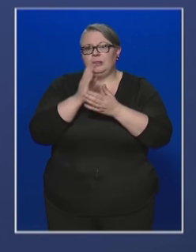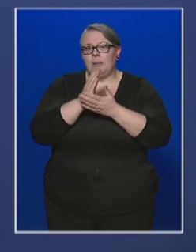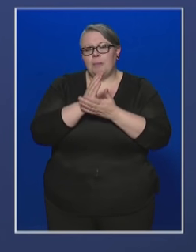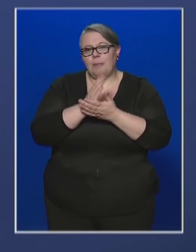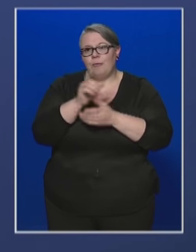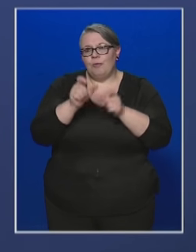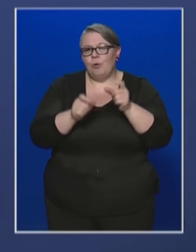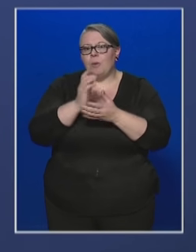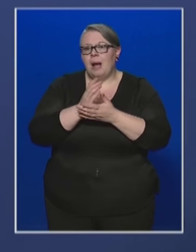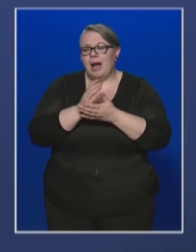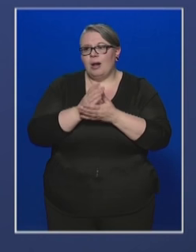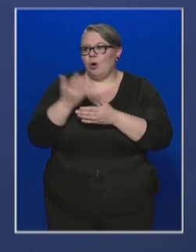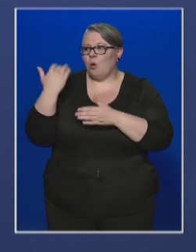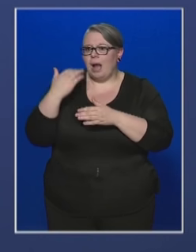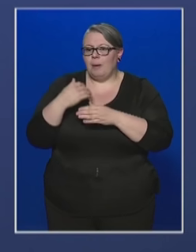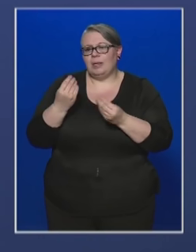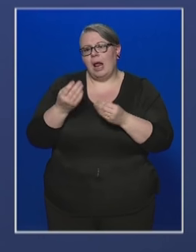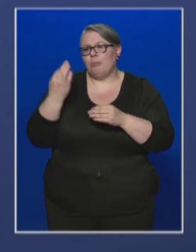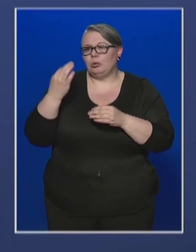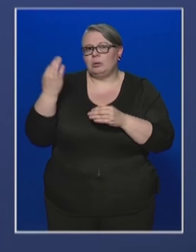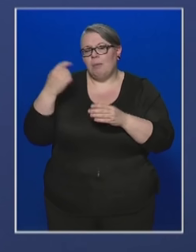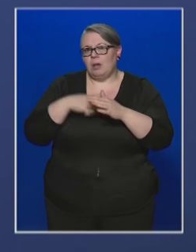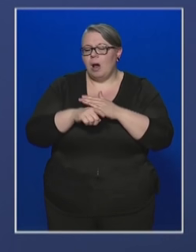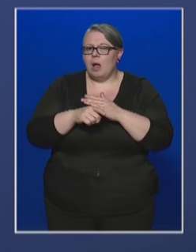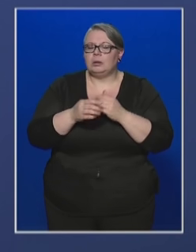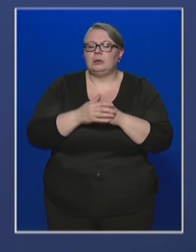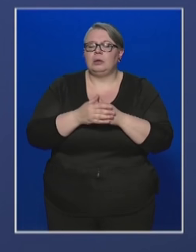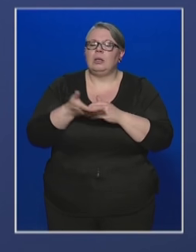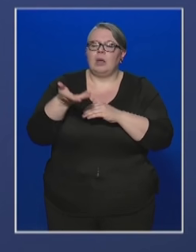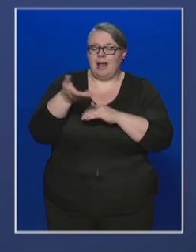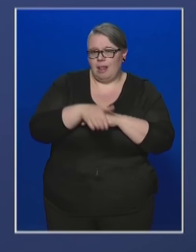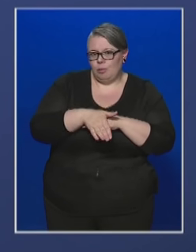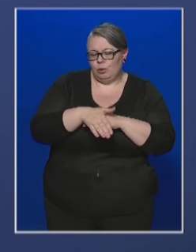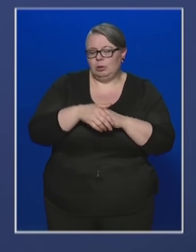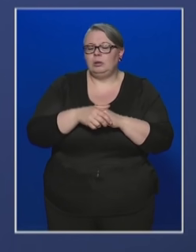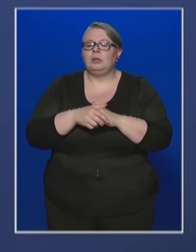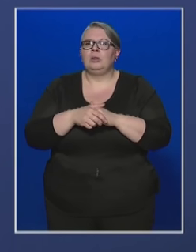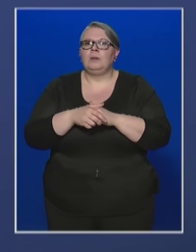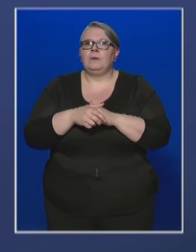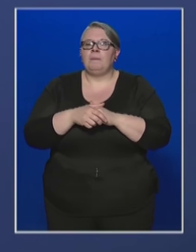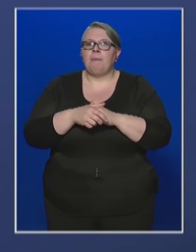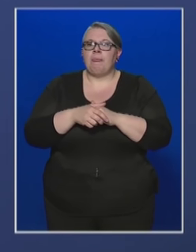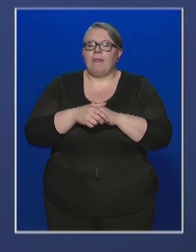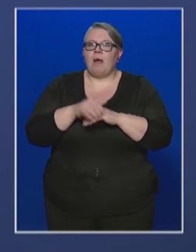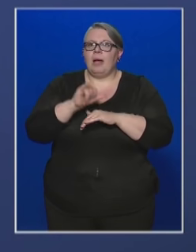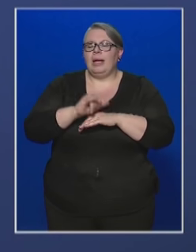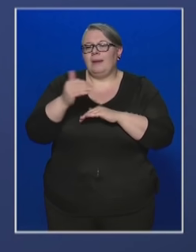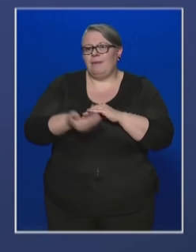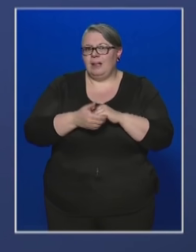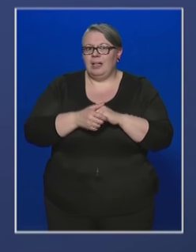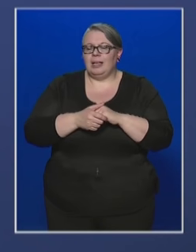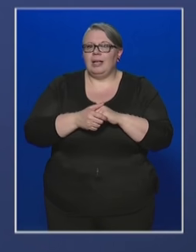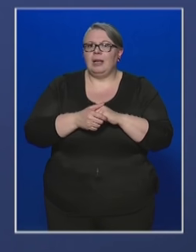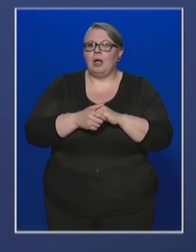korábban, illetve az elmúlt napokban elhunytak. A hétvégén